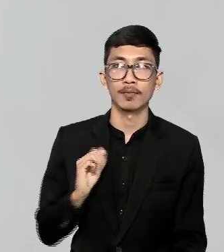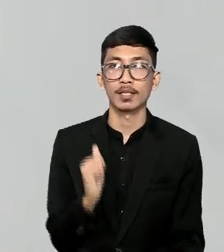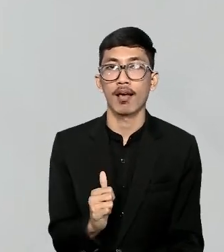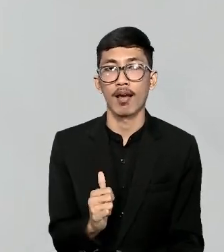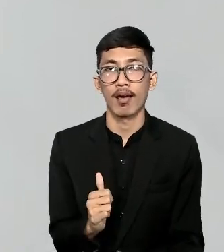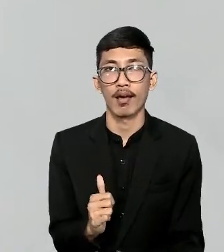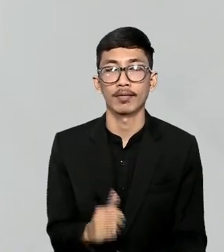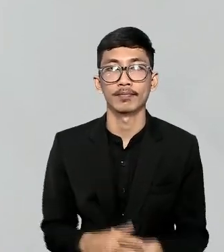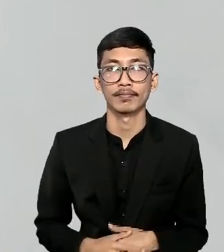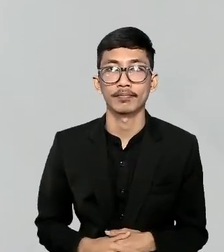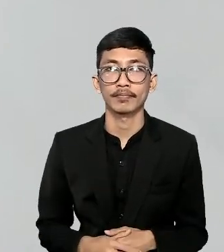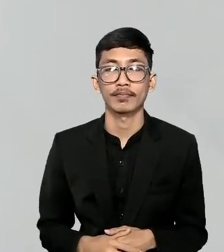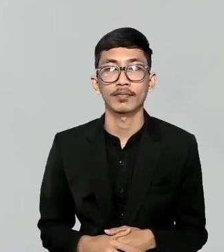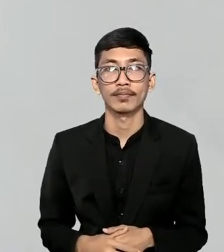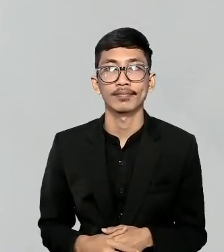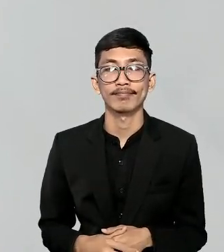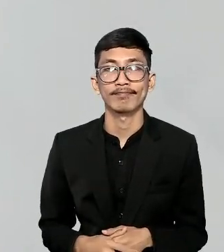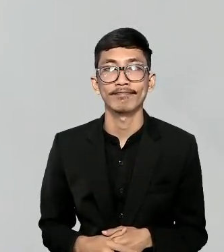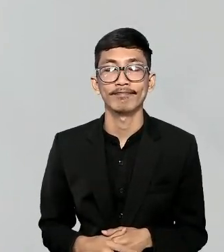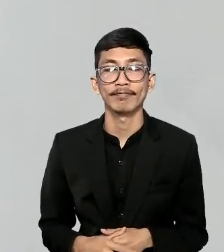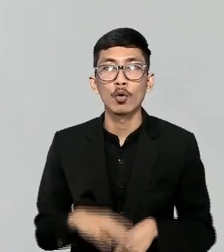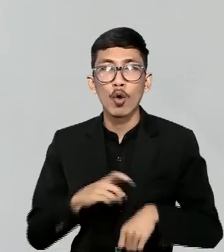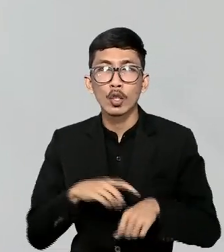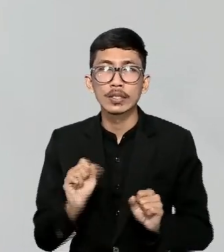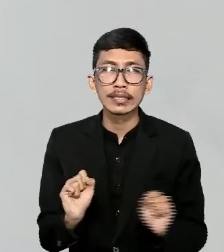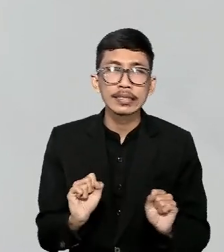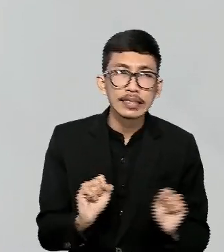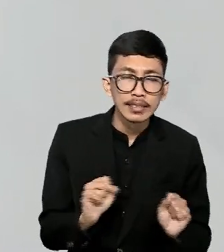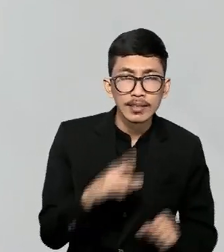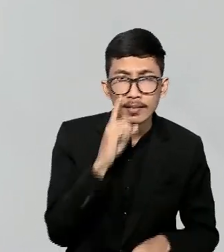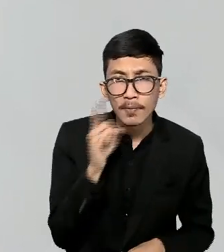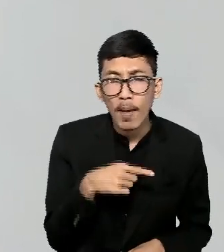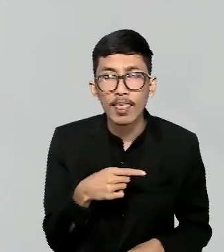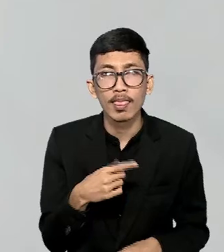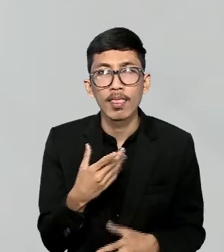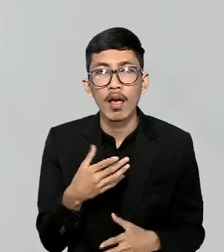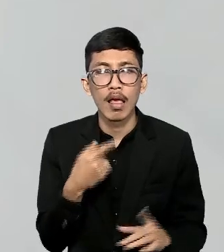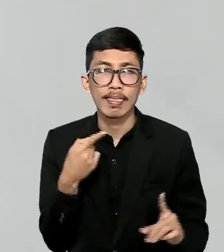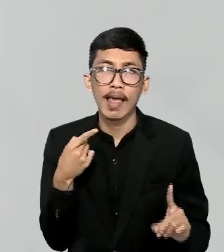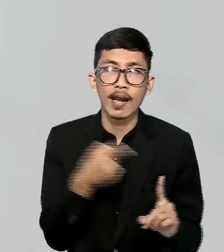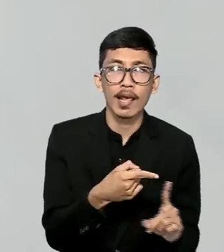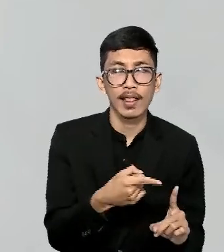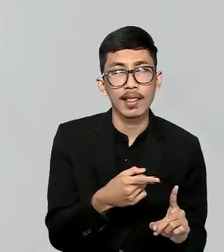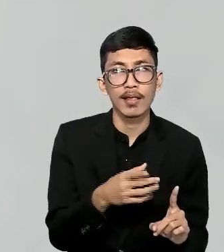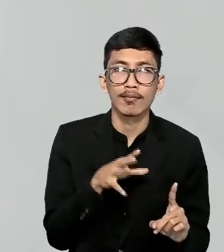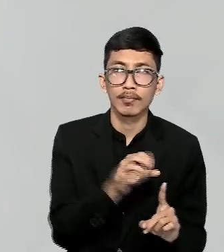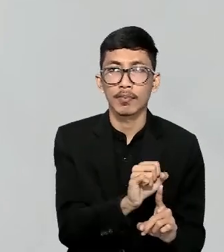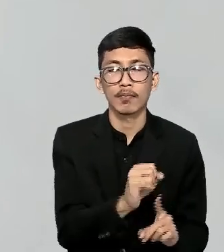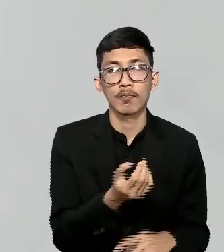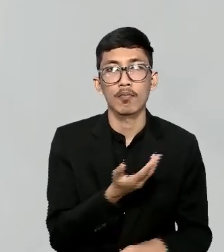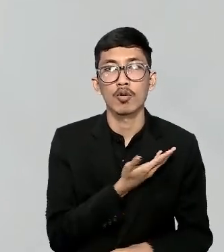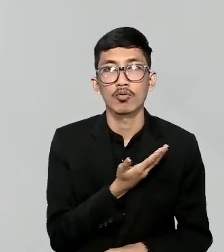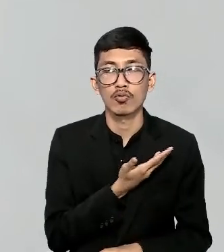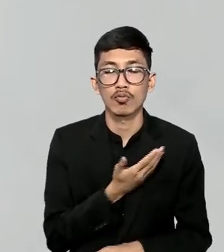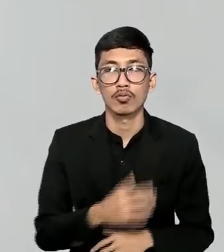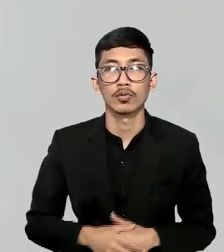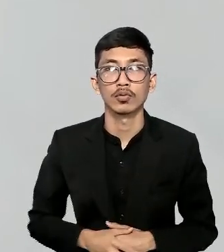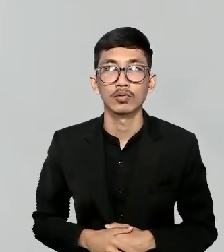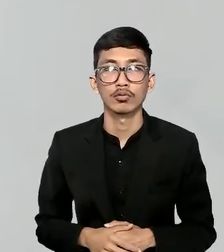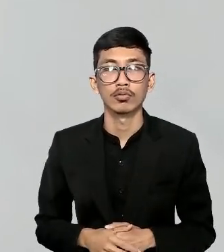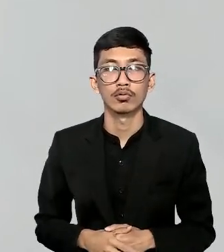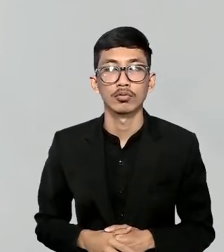program vaksinasi harus cepat ya kita selesaikan untuk mencapai target yang ditentukan oleh para ahli epidemiologi kita juga yang